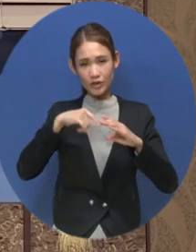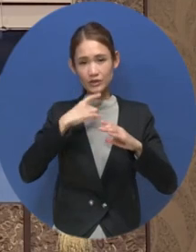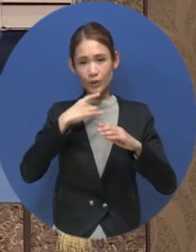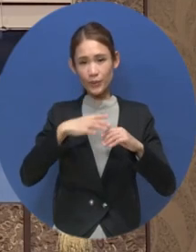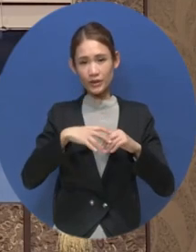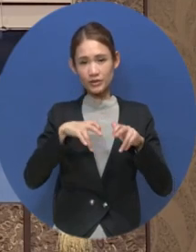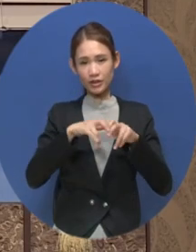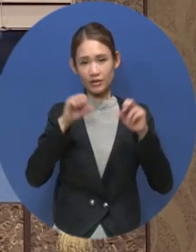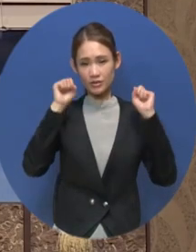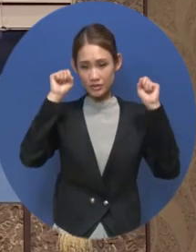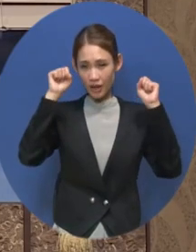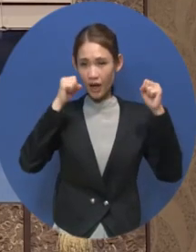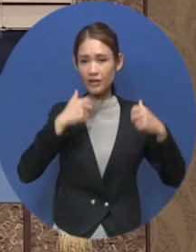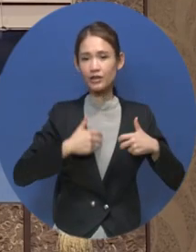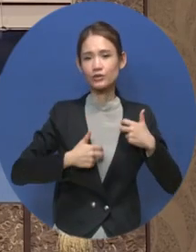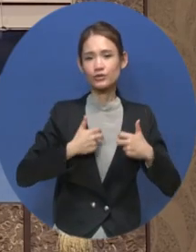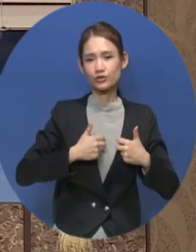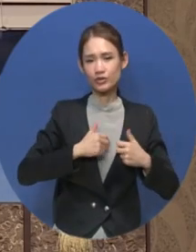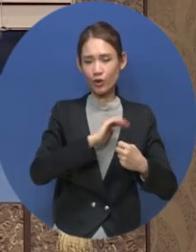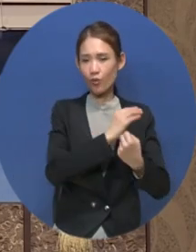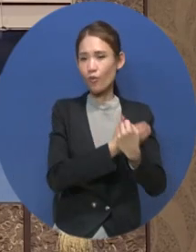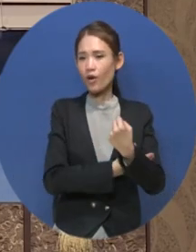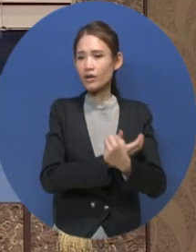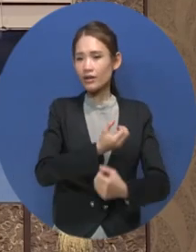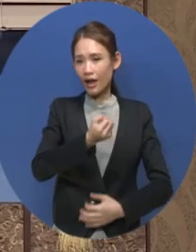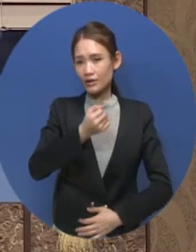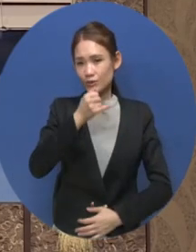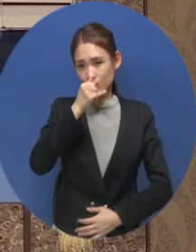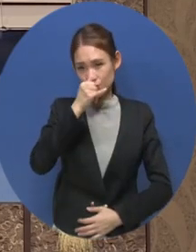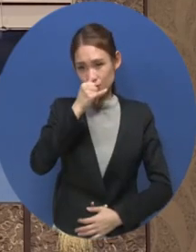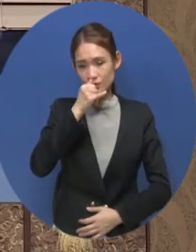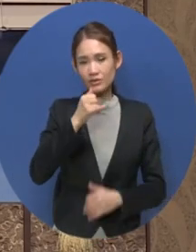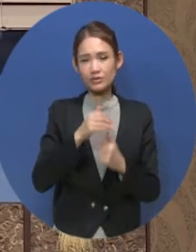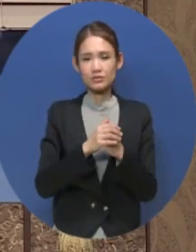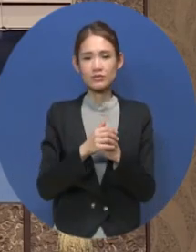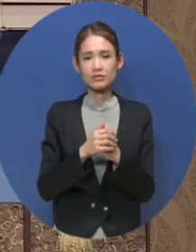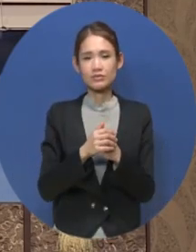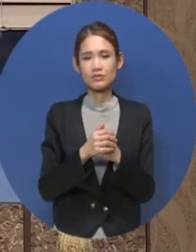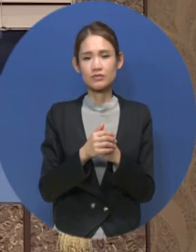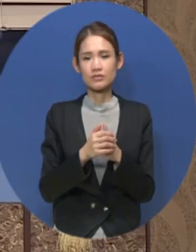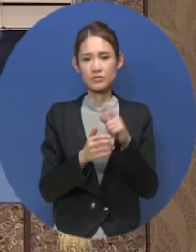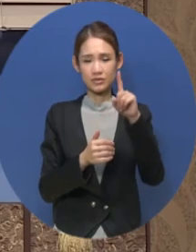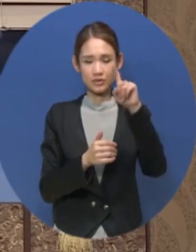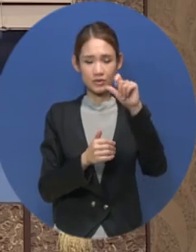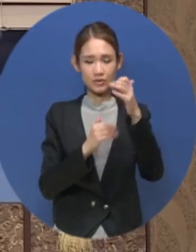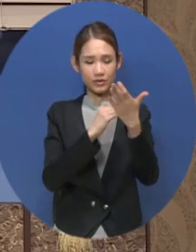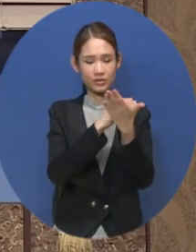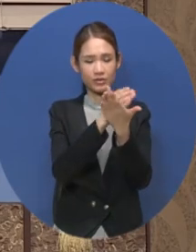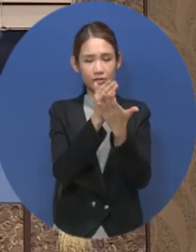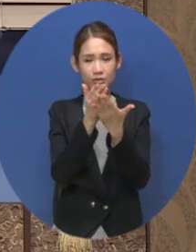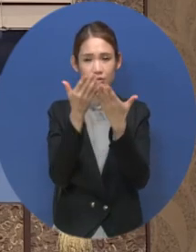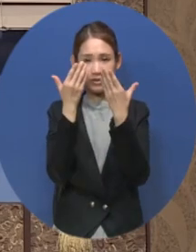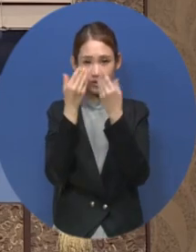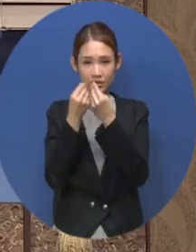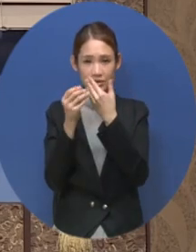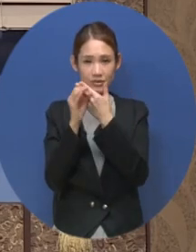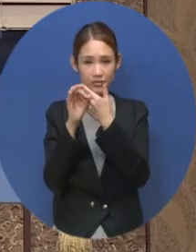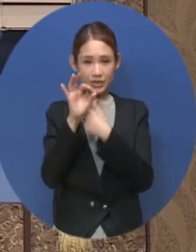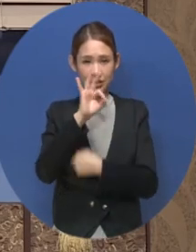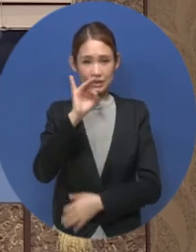장애인 체육을 또 즐길 수 있는 권리를 가지고 있는 것이죠. 네. 그래서 그런 15개 장애 유형이 예를 들자면 뭐